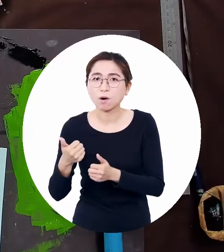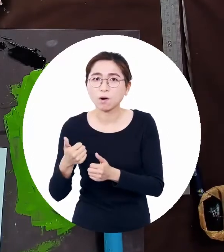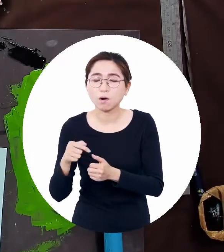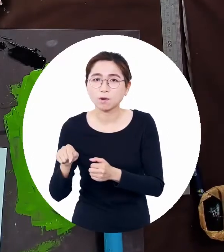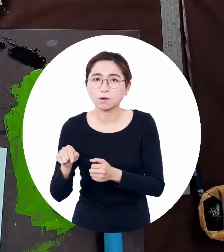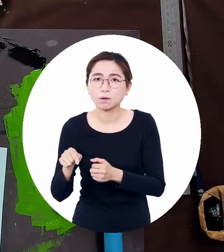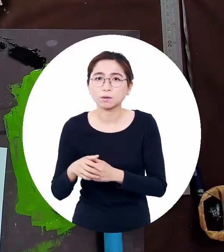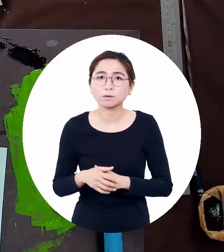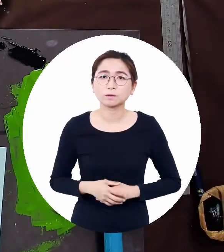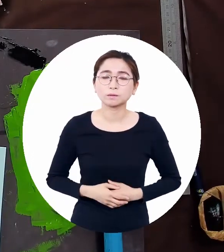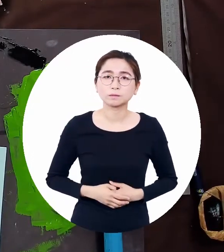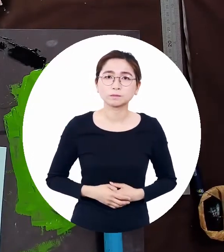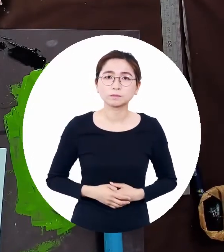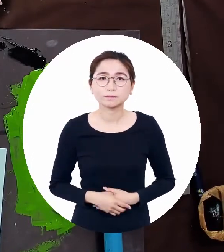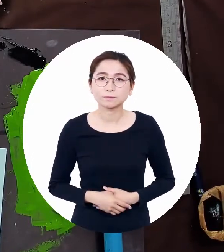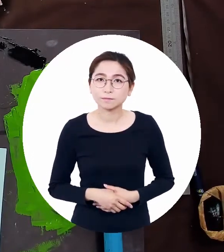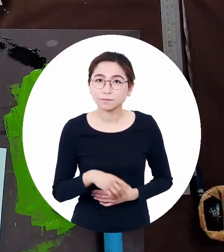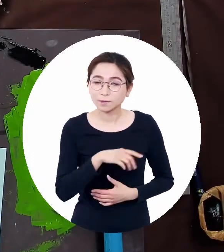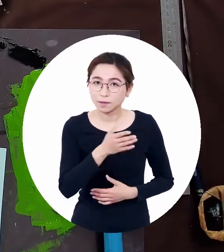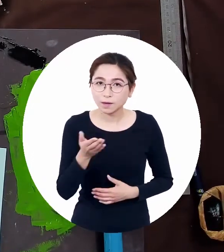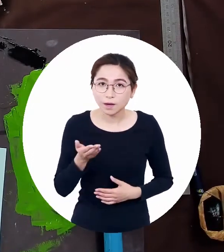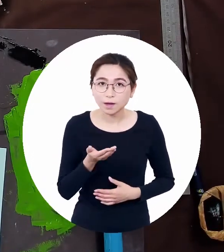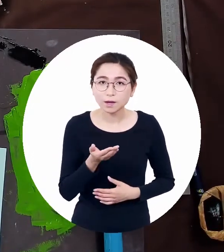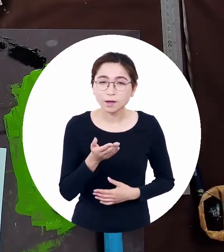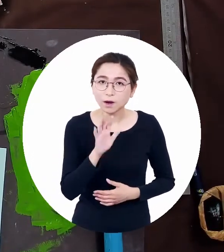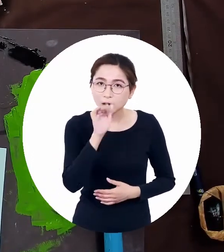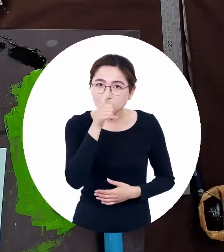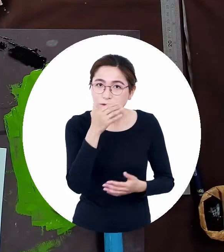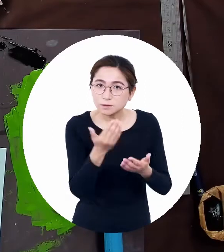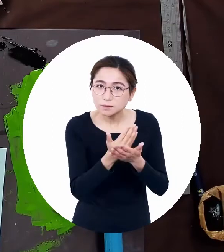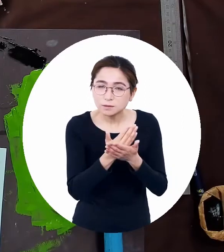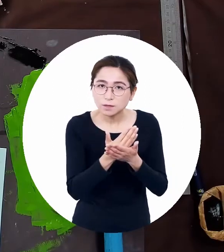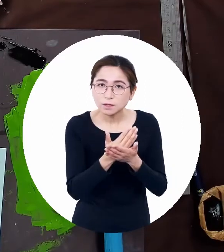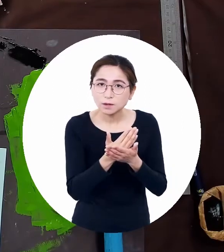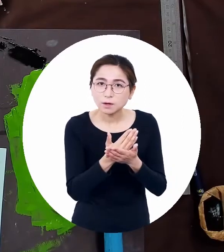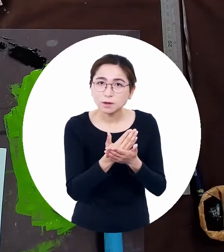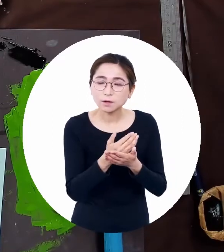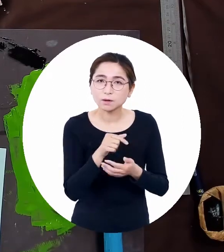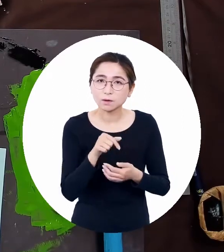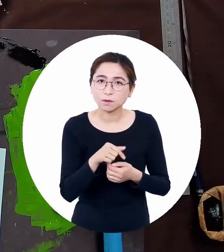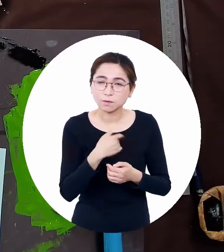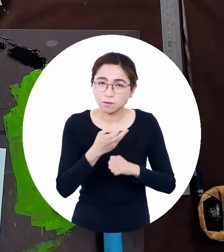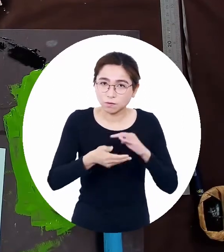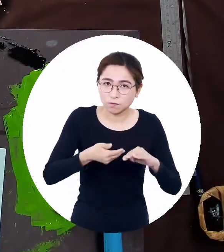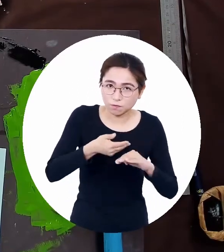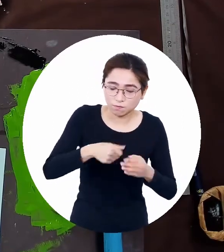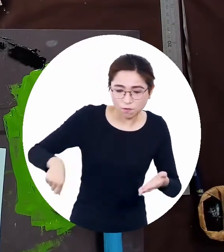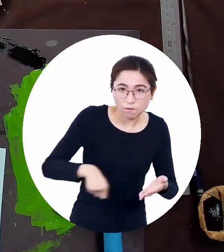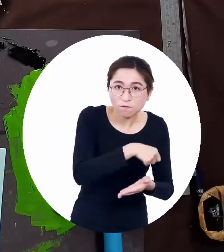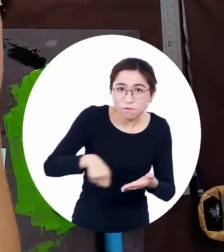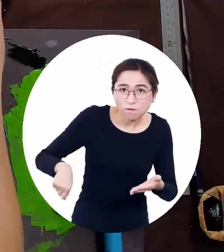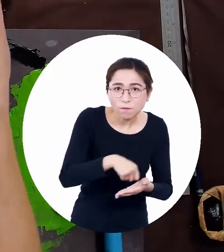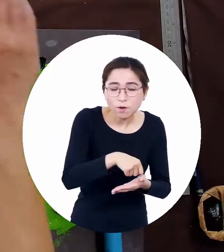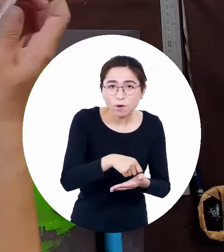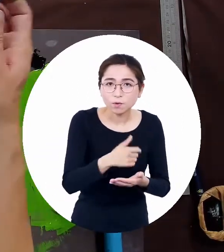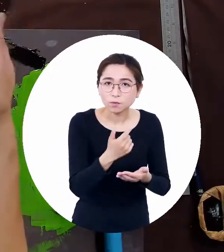啲色調啱啱好，就做起咗呢個。咁你哋參加者可以嘗試多啲咯，因為你可以。不斷重複